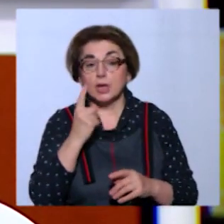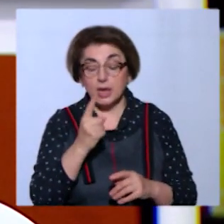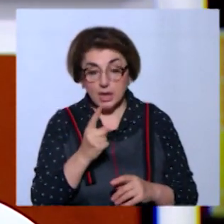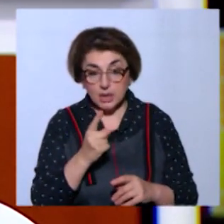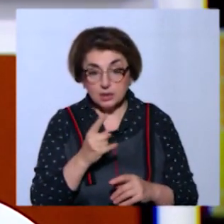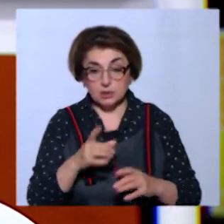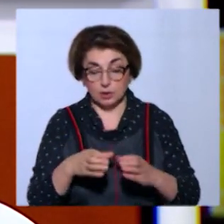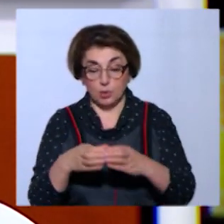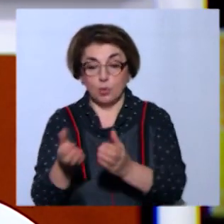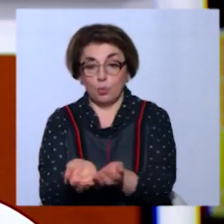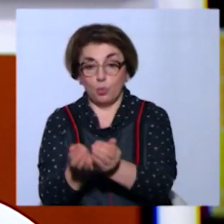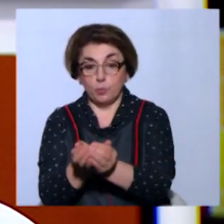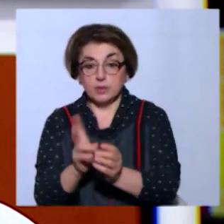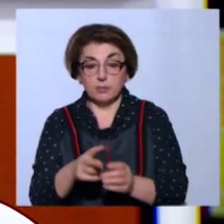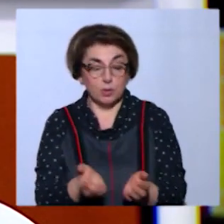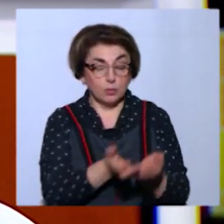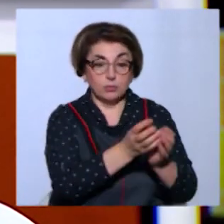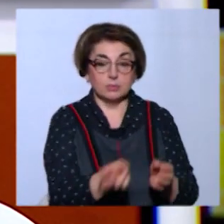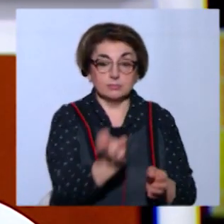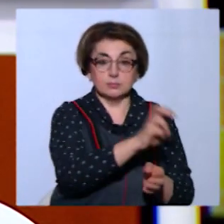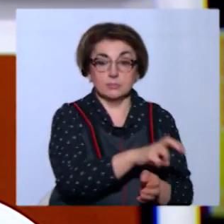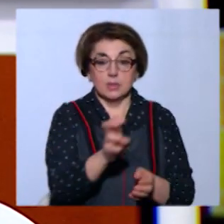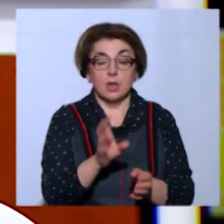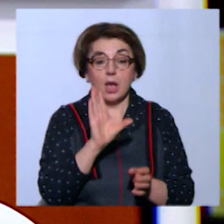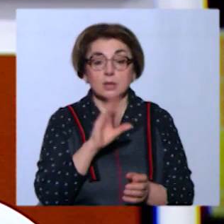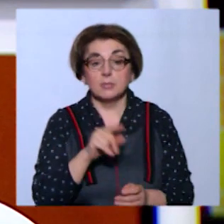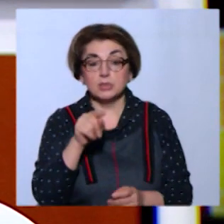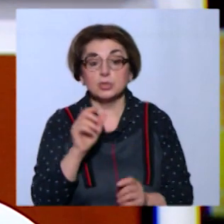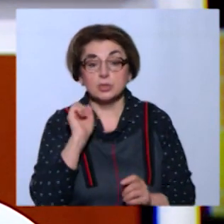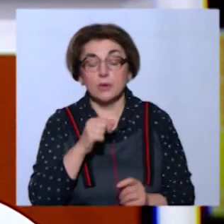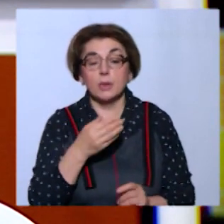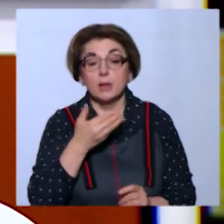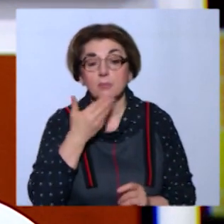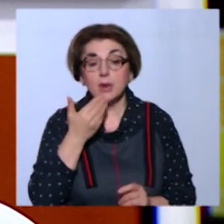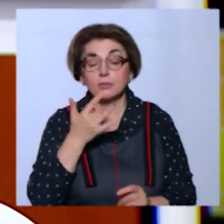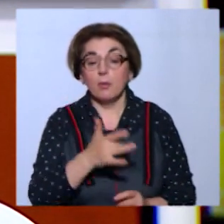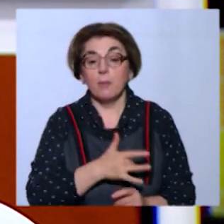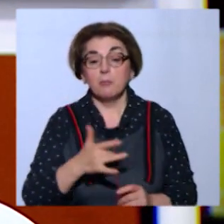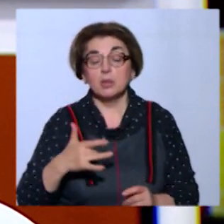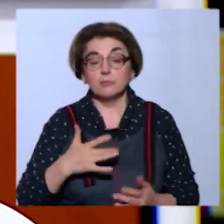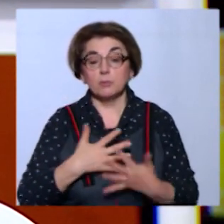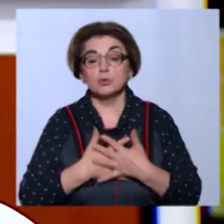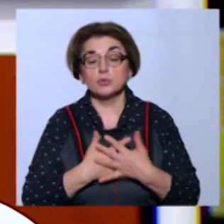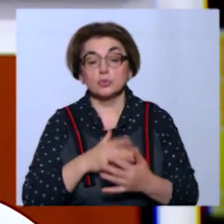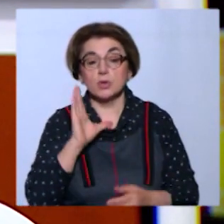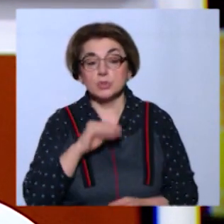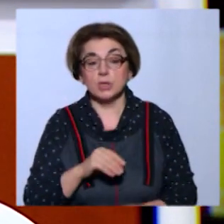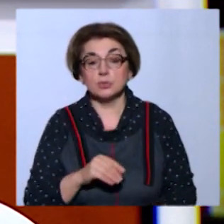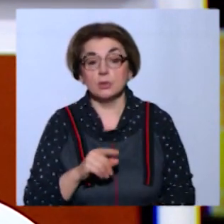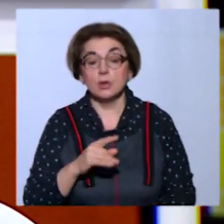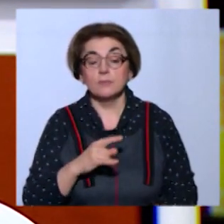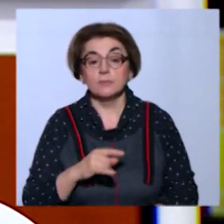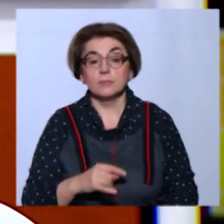გუბიდან მეორეში გადასულიყვნენ, დაყდობოდნენ ფარფლებს და ასევე მათ შეეძლოთ მარტივი ფილტვებით სუნთქვა. ბაყაყების,